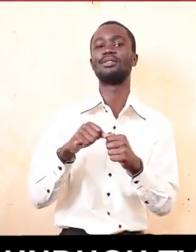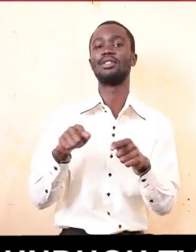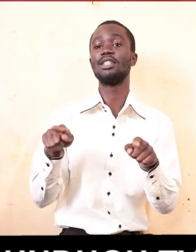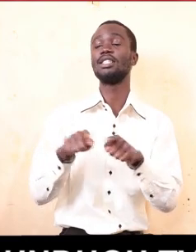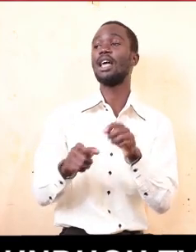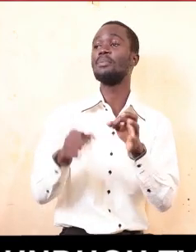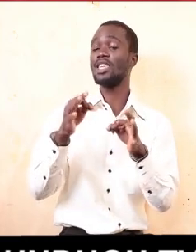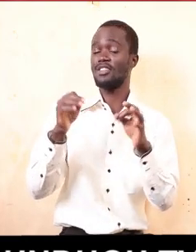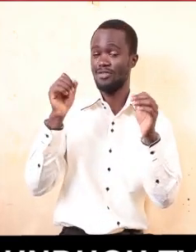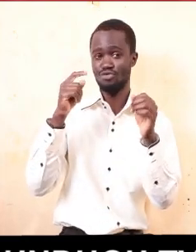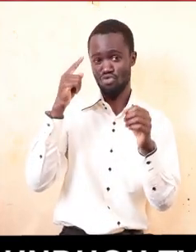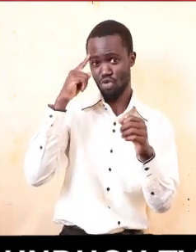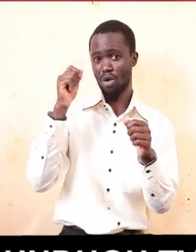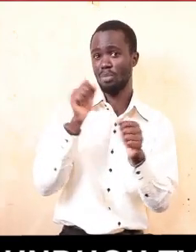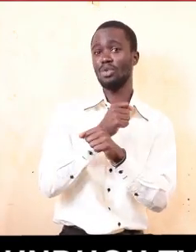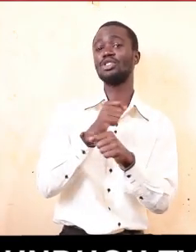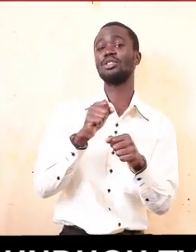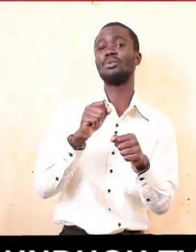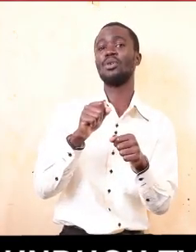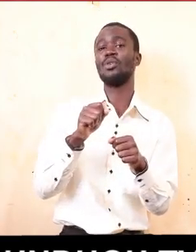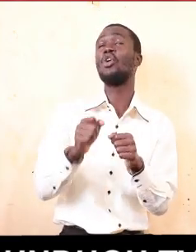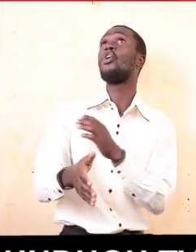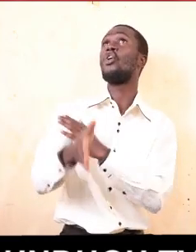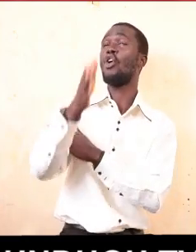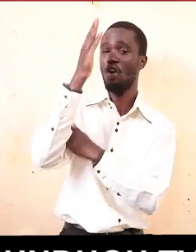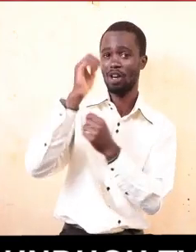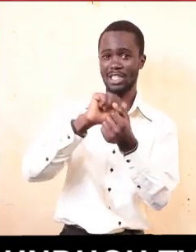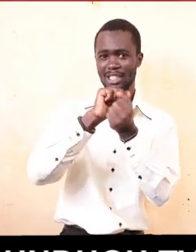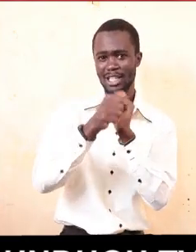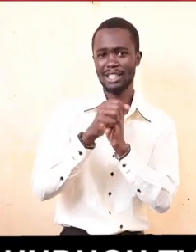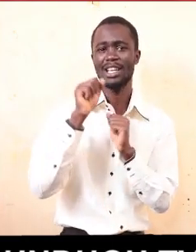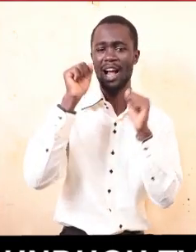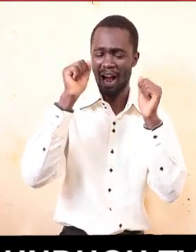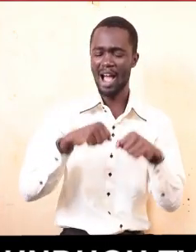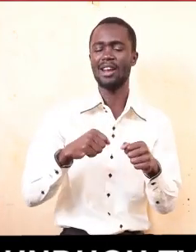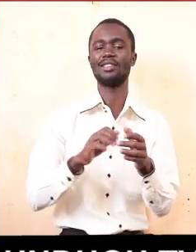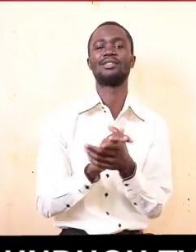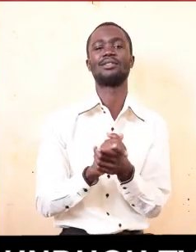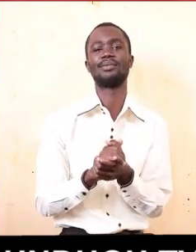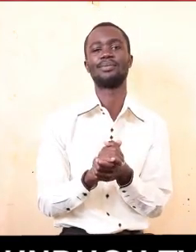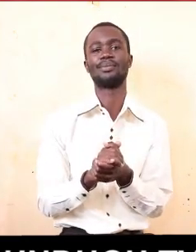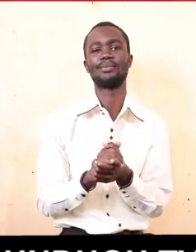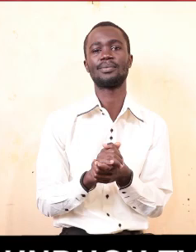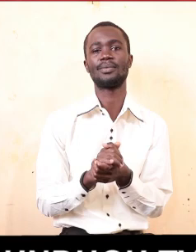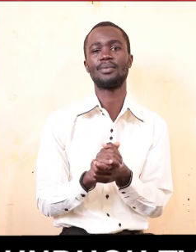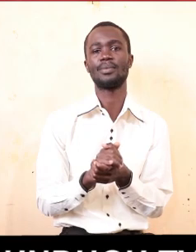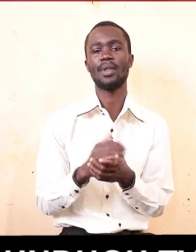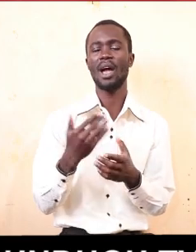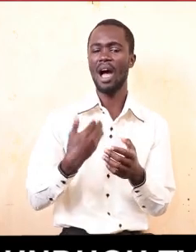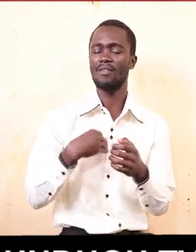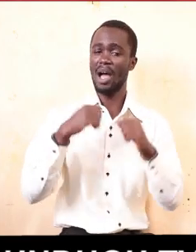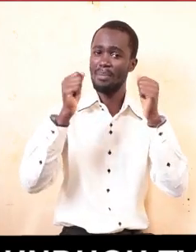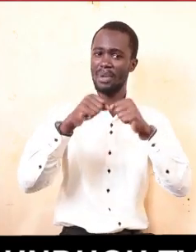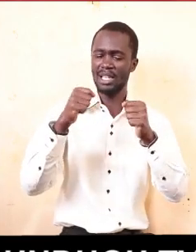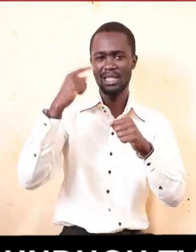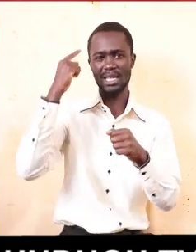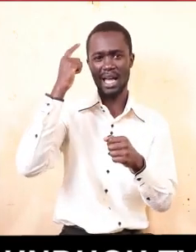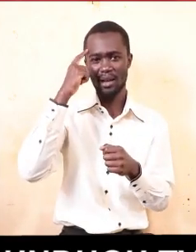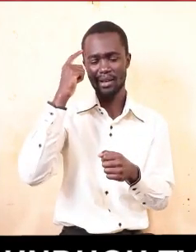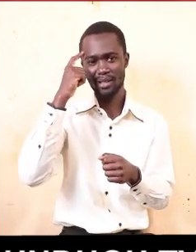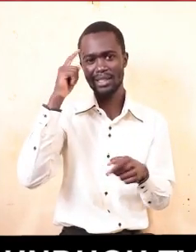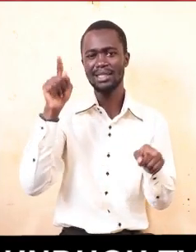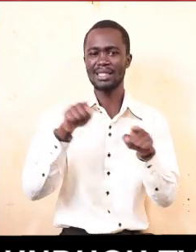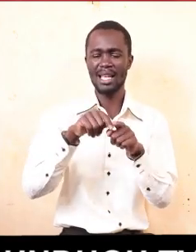si hodari basi alibandilishwa. Kuna uwezo wa kiakili, kuna uwezo